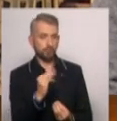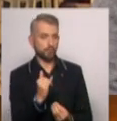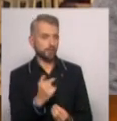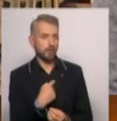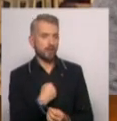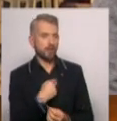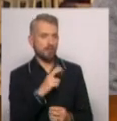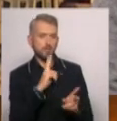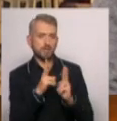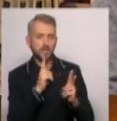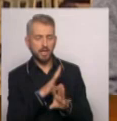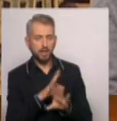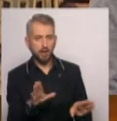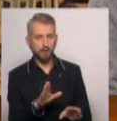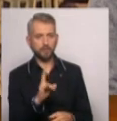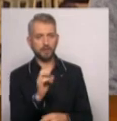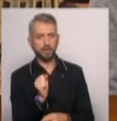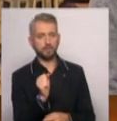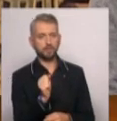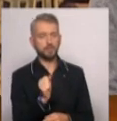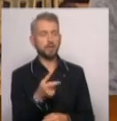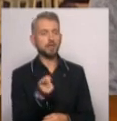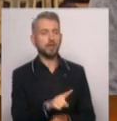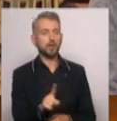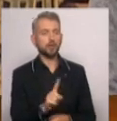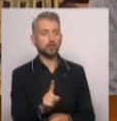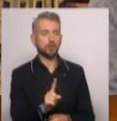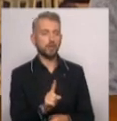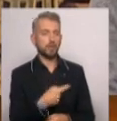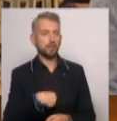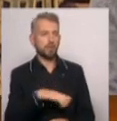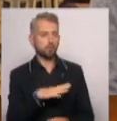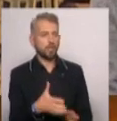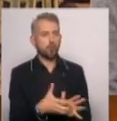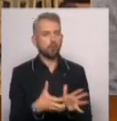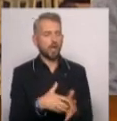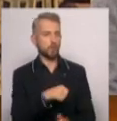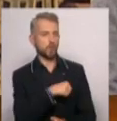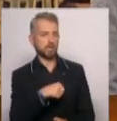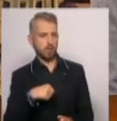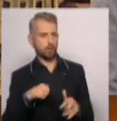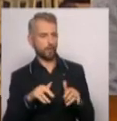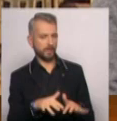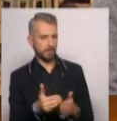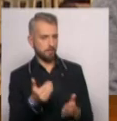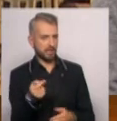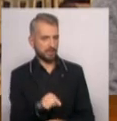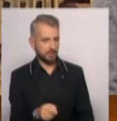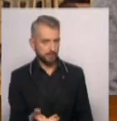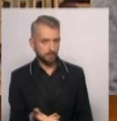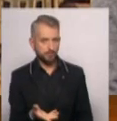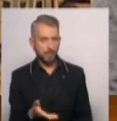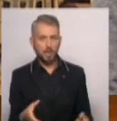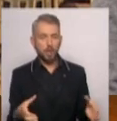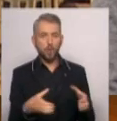не нарікав на те, що ми були недостатньо самостійні перед цим. Все ж таки,